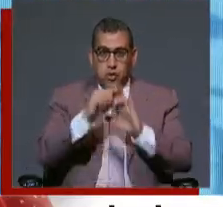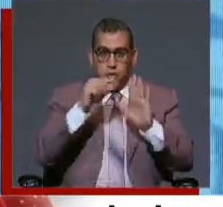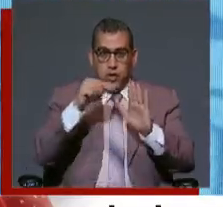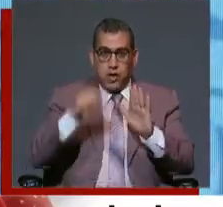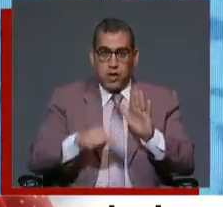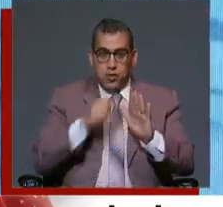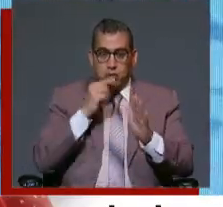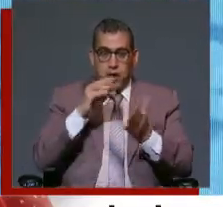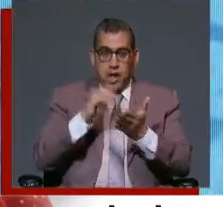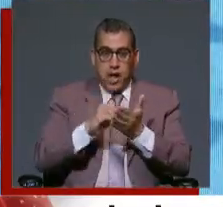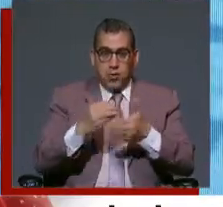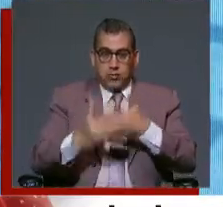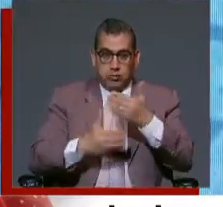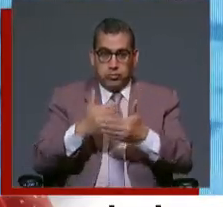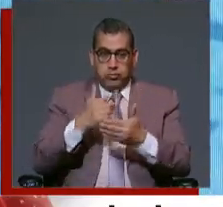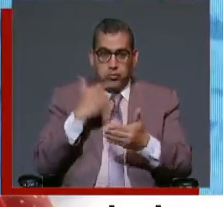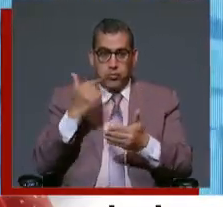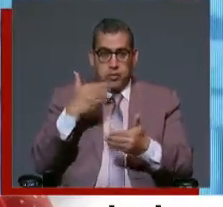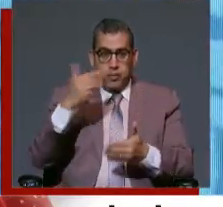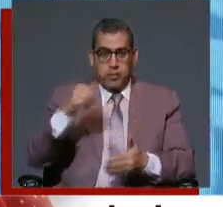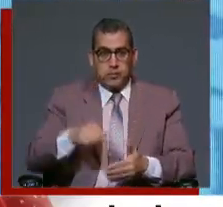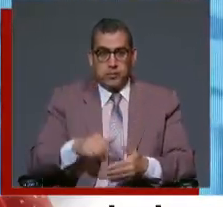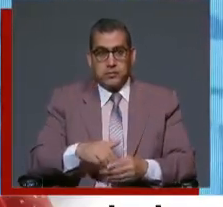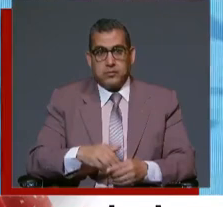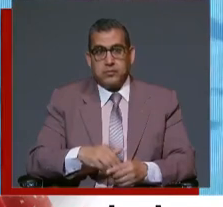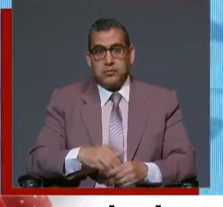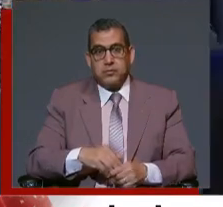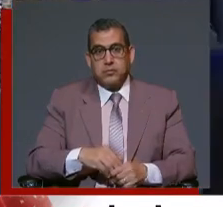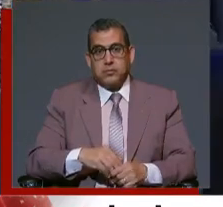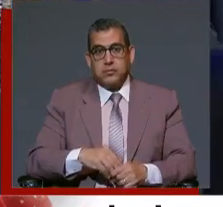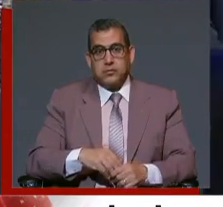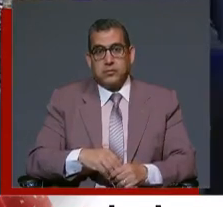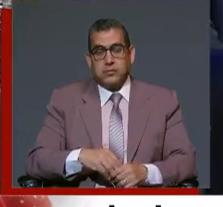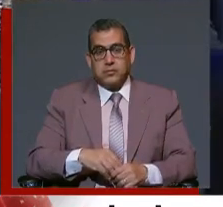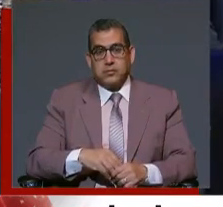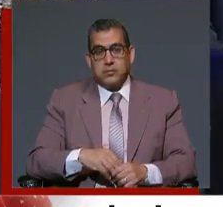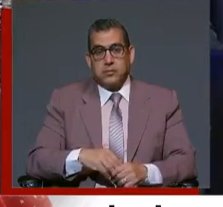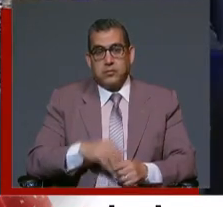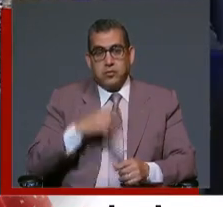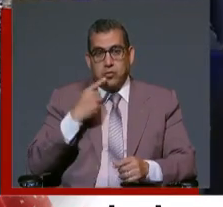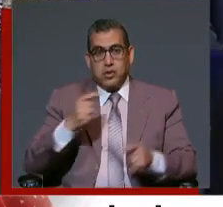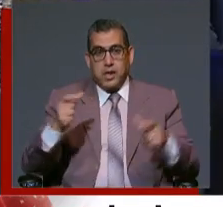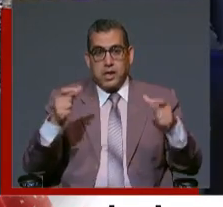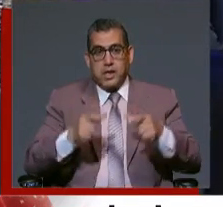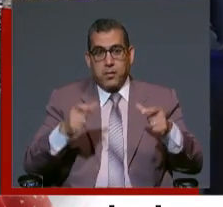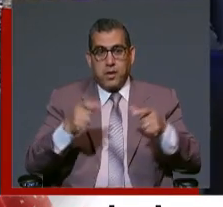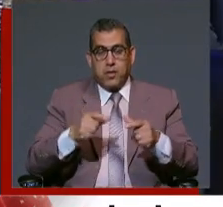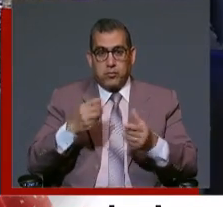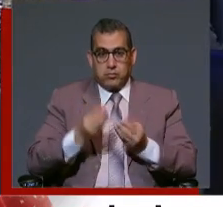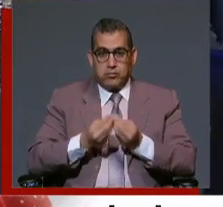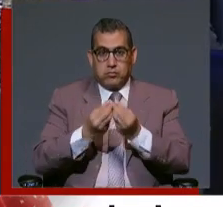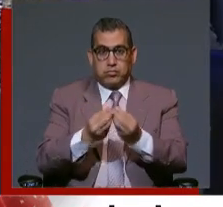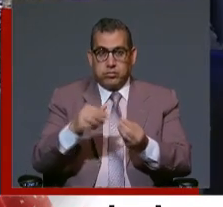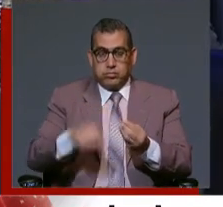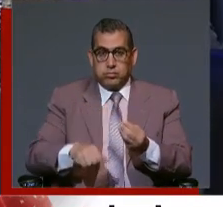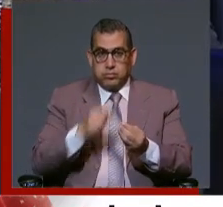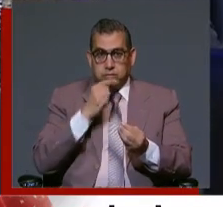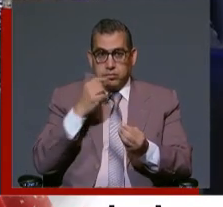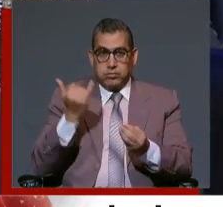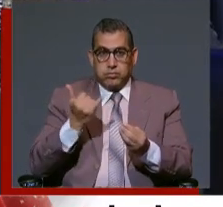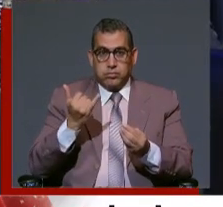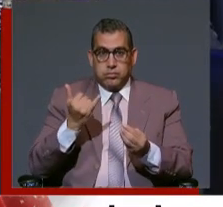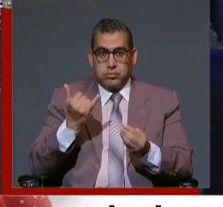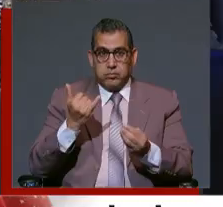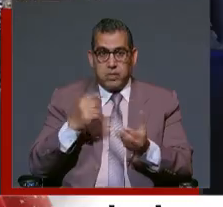أوانه، ونحن نأمل أن مداولات الاجتماعات ستقدم ردودا